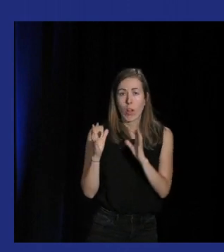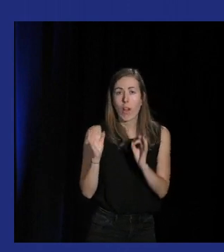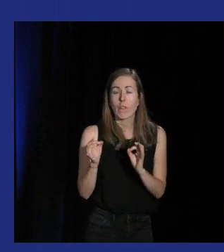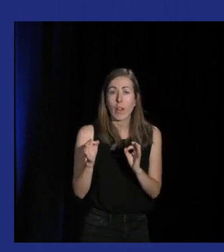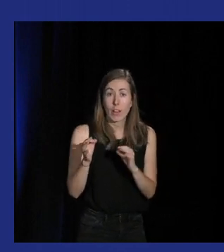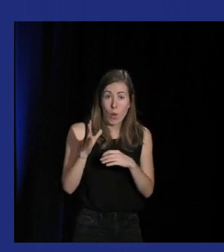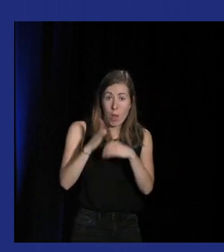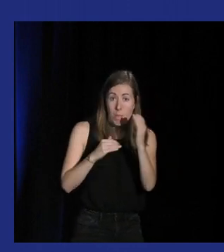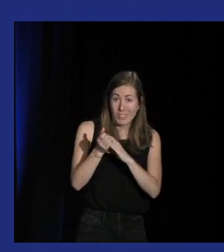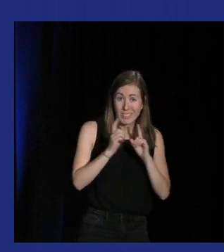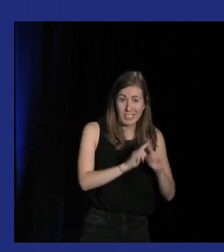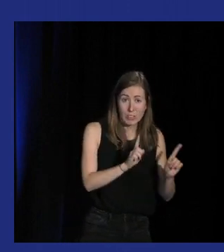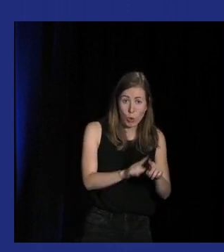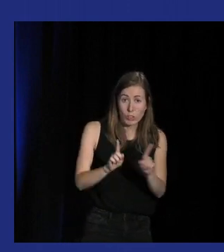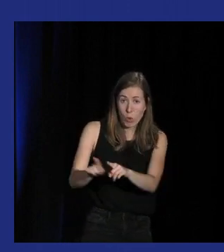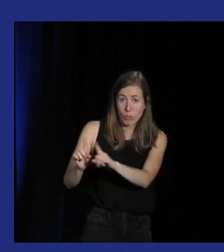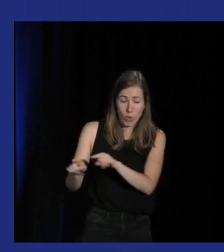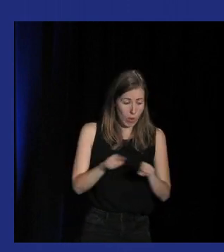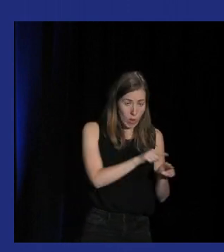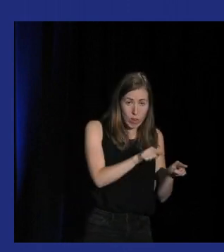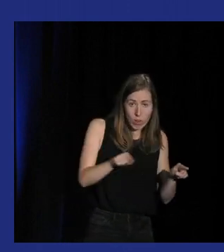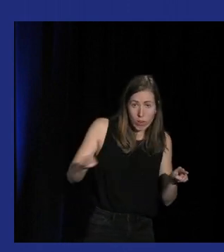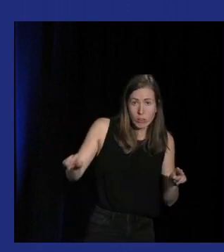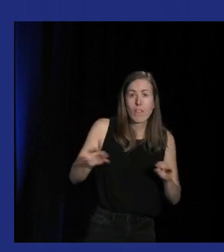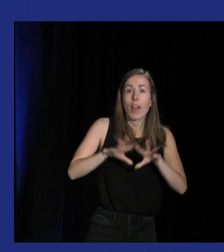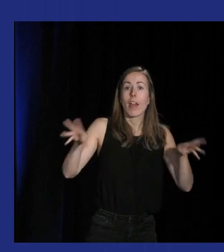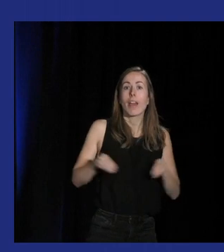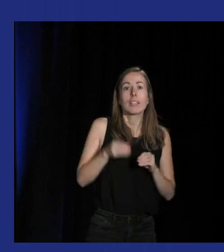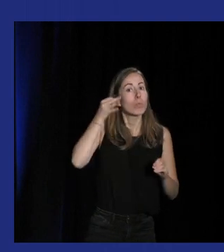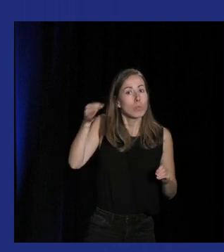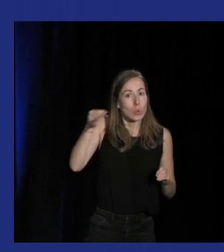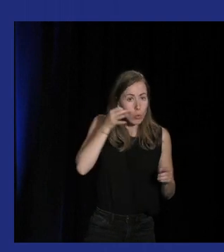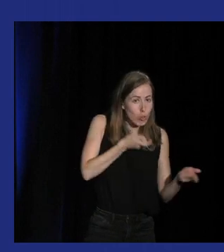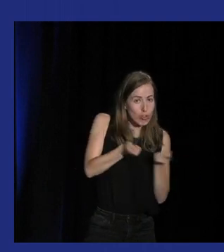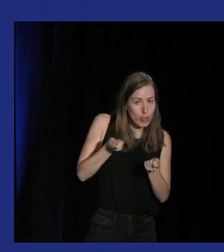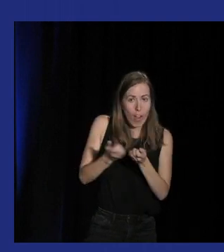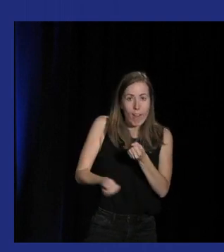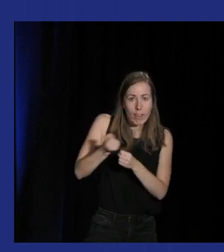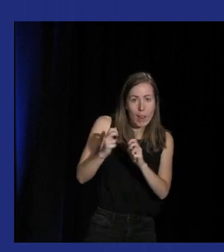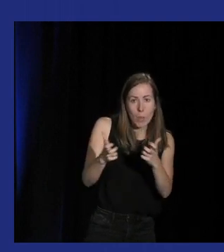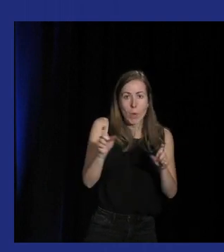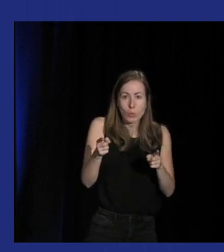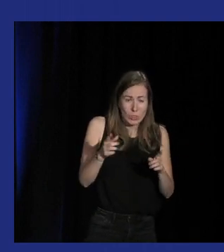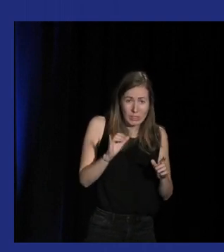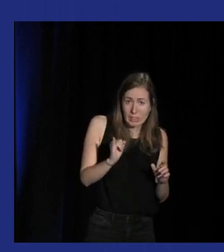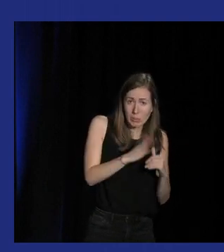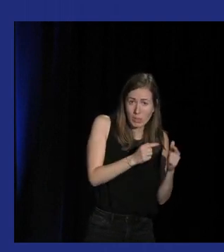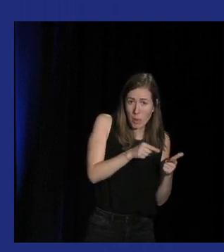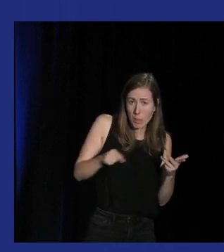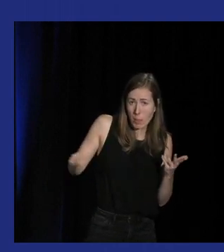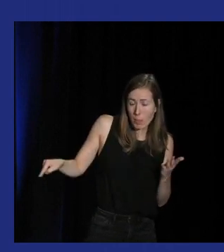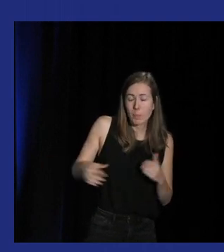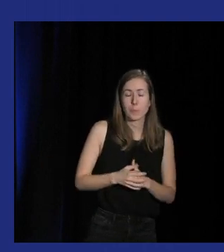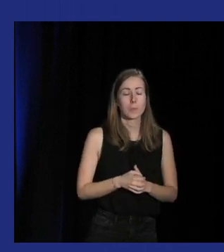tous les métiers différents qui va y avoir dans l'équipe audio d'un studio typiquement dans les boîtes comme rockstedy